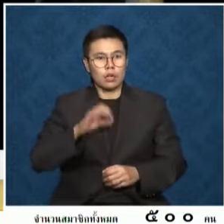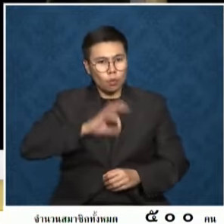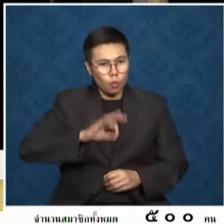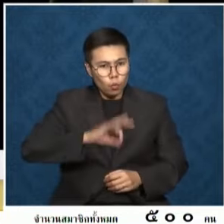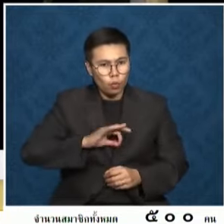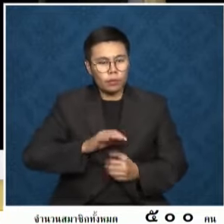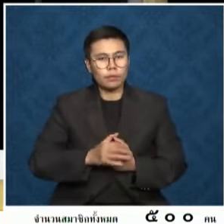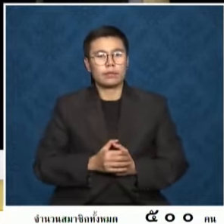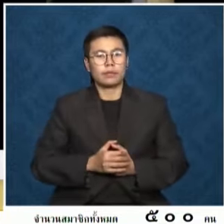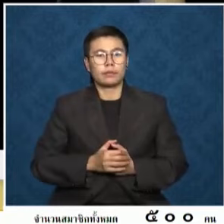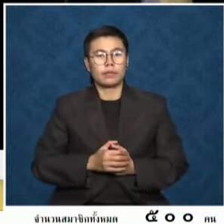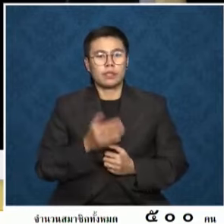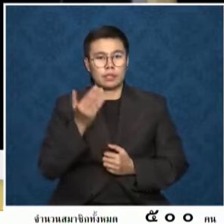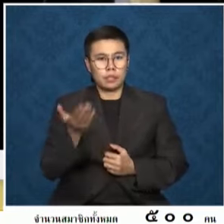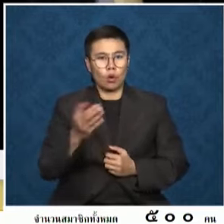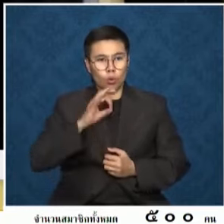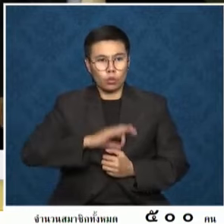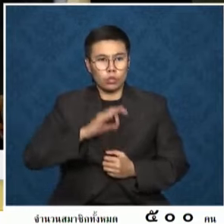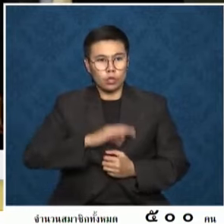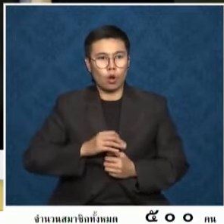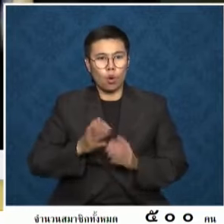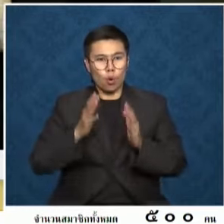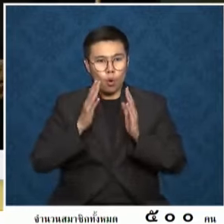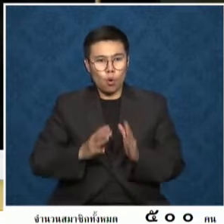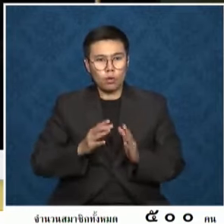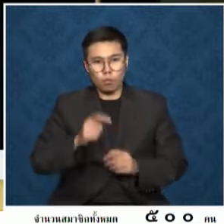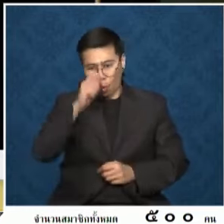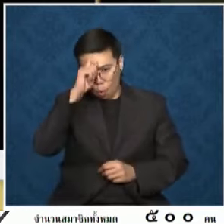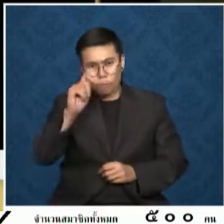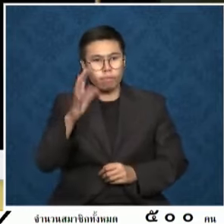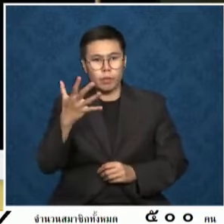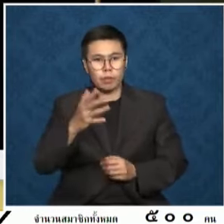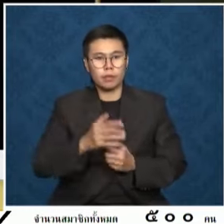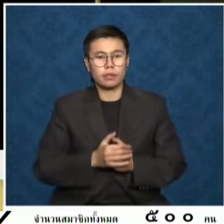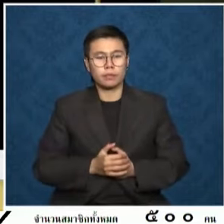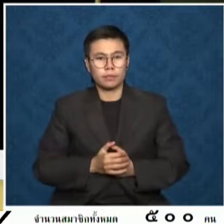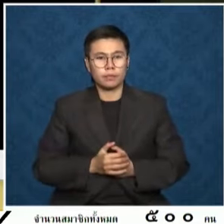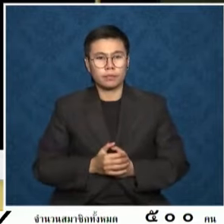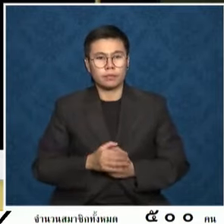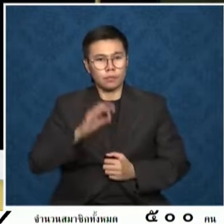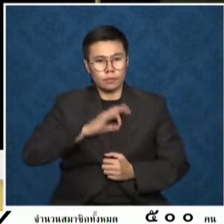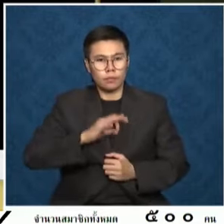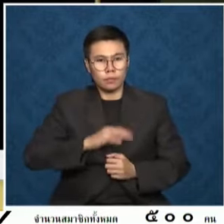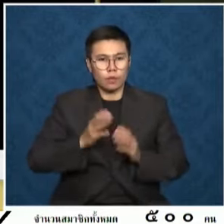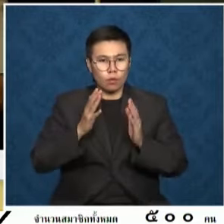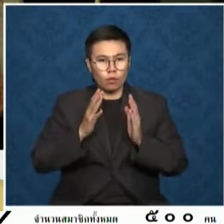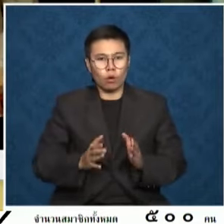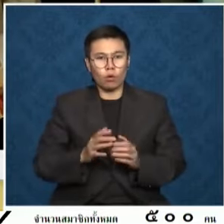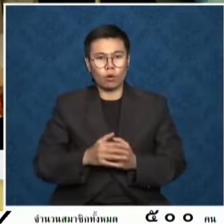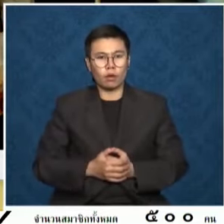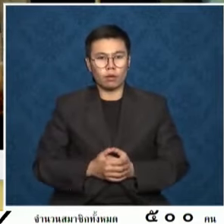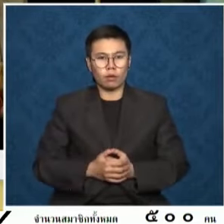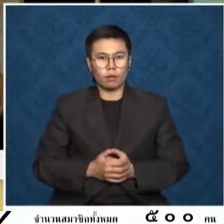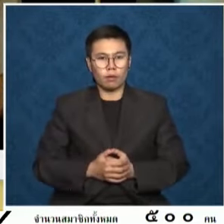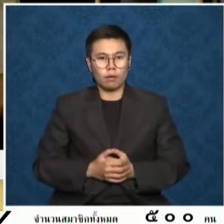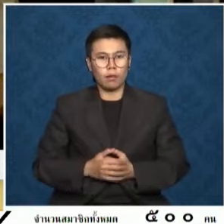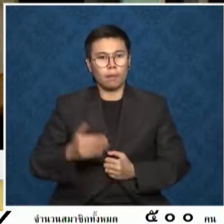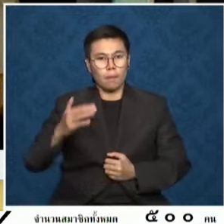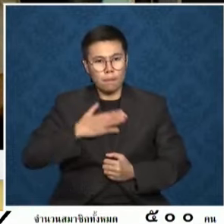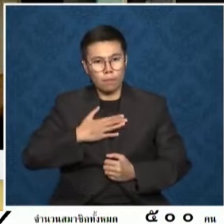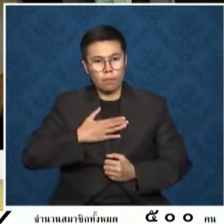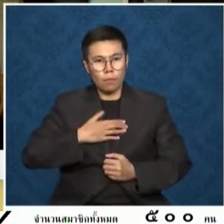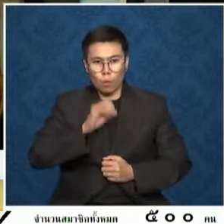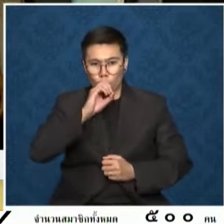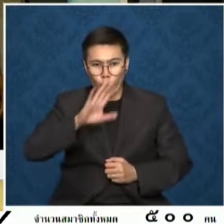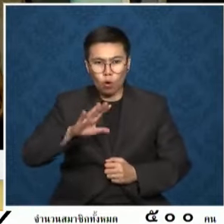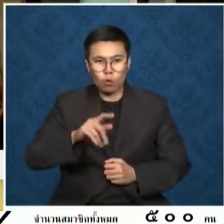กนั่นคือความรู้สึกของคนอกตัญญูมันไม่ใช่ความรู้สึกของคนที่ดีหรอกครับผมเรียนด้วยความเค